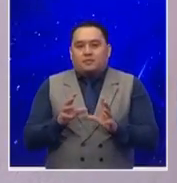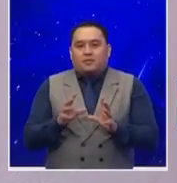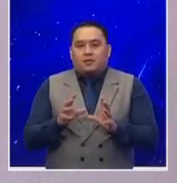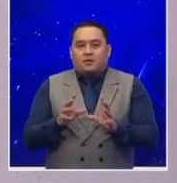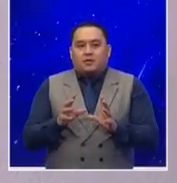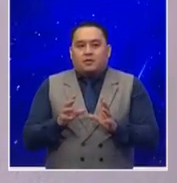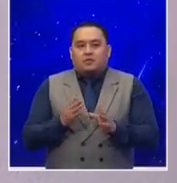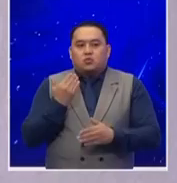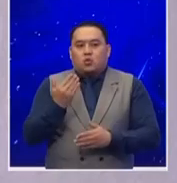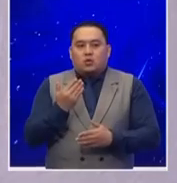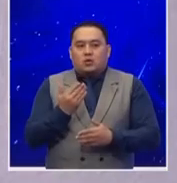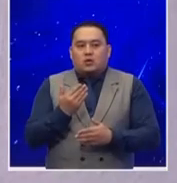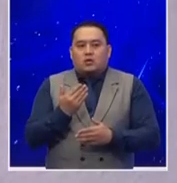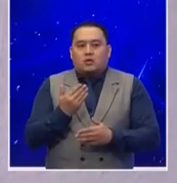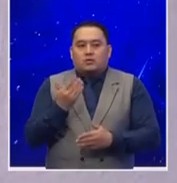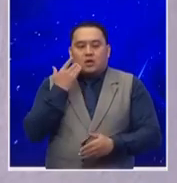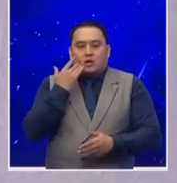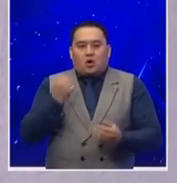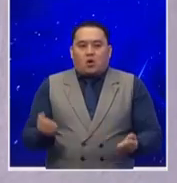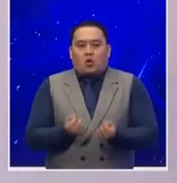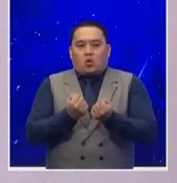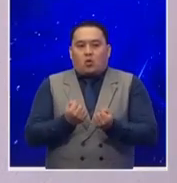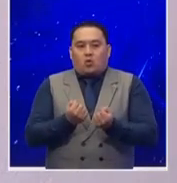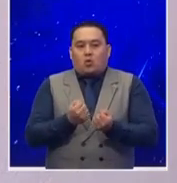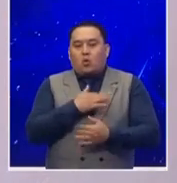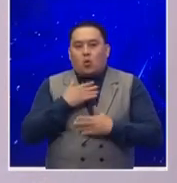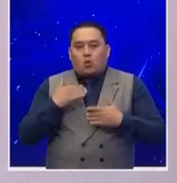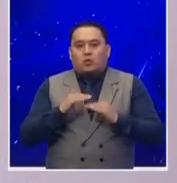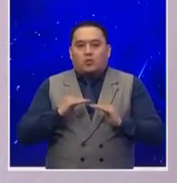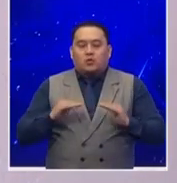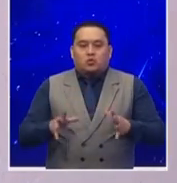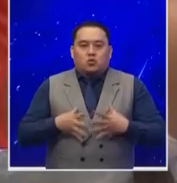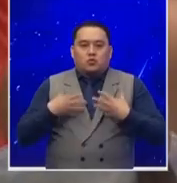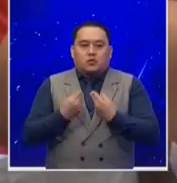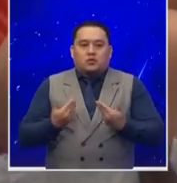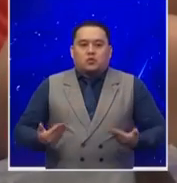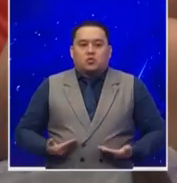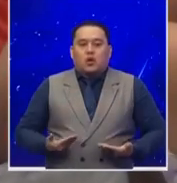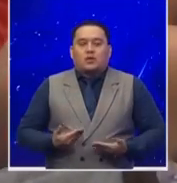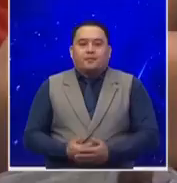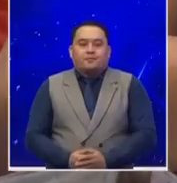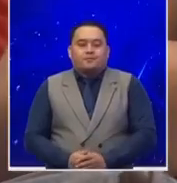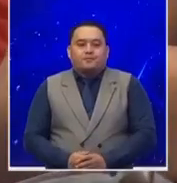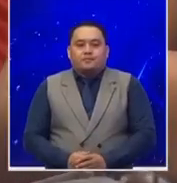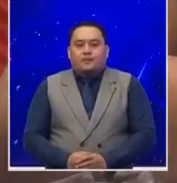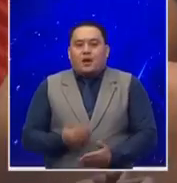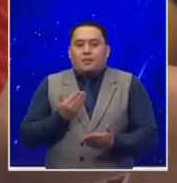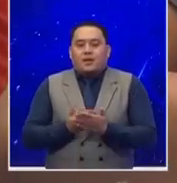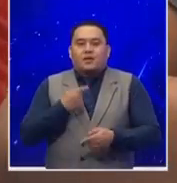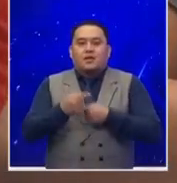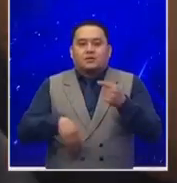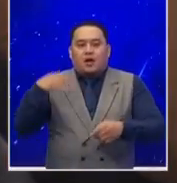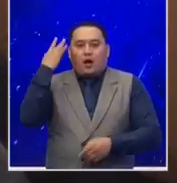солар десе жүрегіміз енді алып ұшып тұрады ғой. Аллаға шүкір осындай көп балалы отбасы туғаныма. Көпке үлгі болар отбасының ендігі